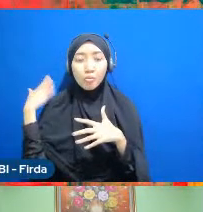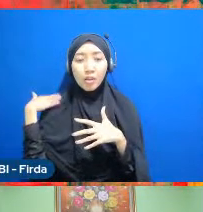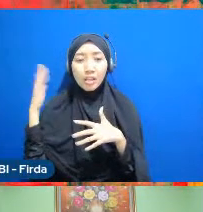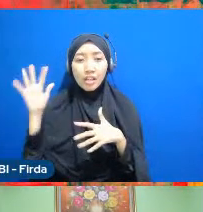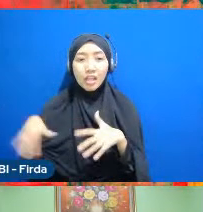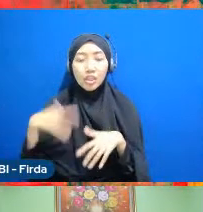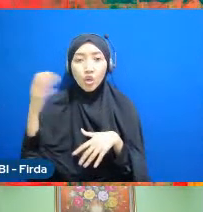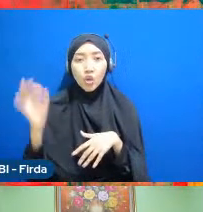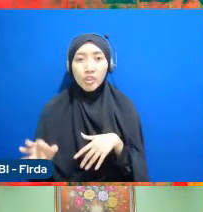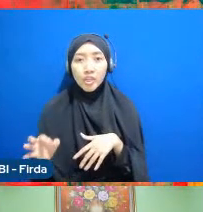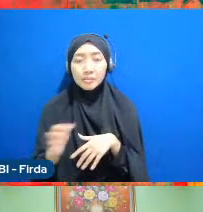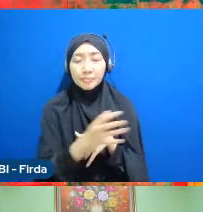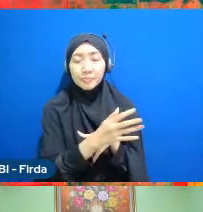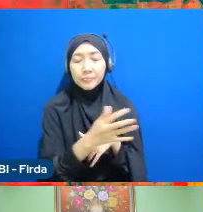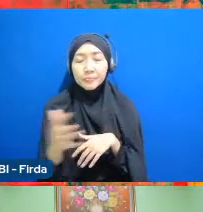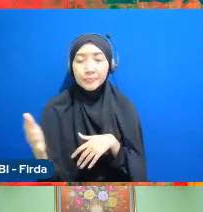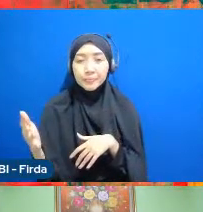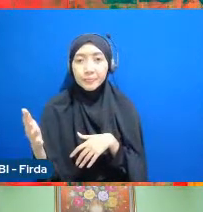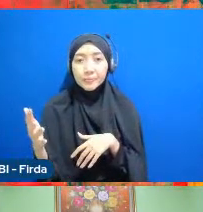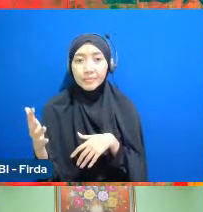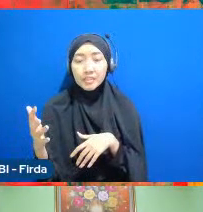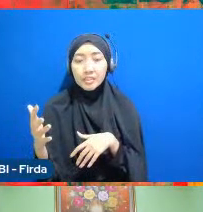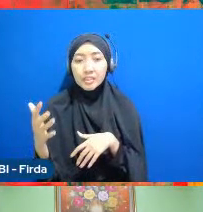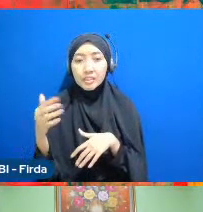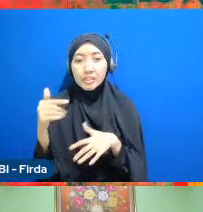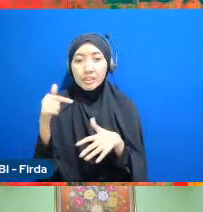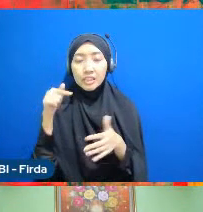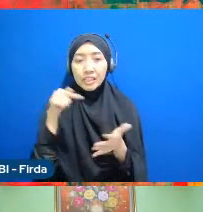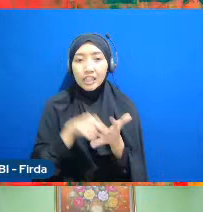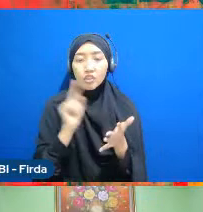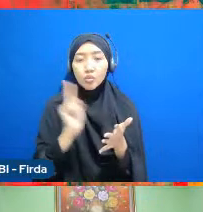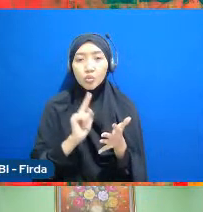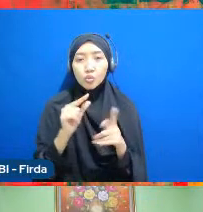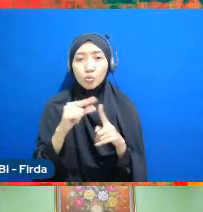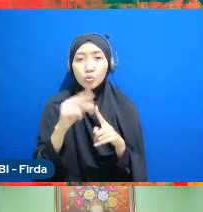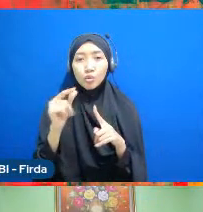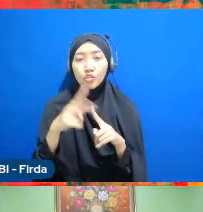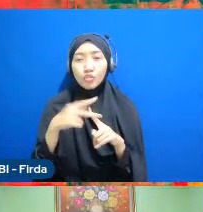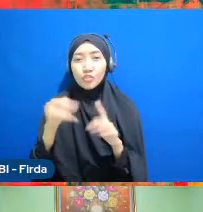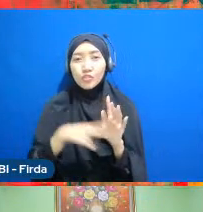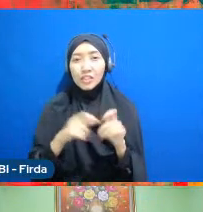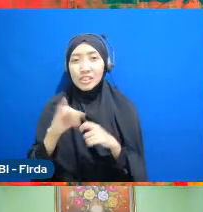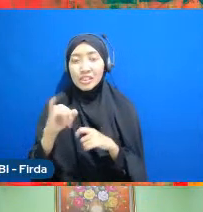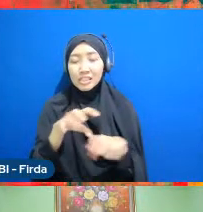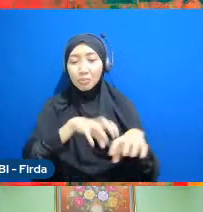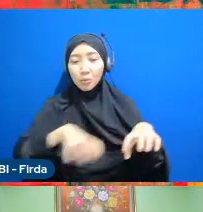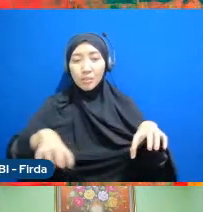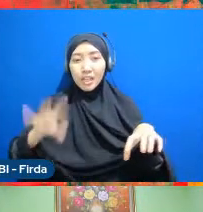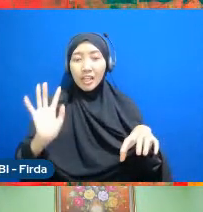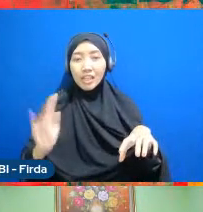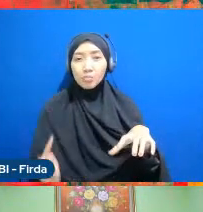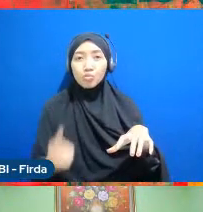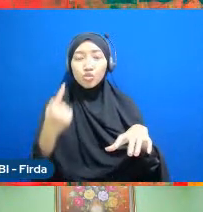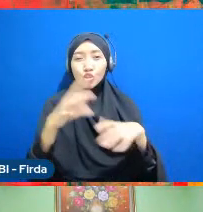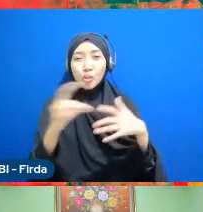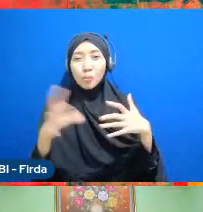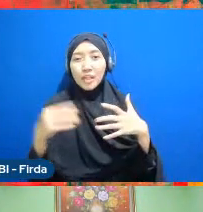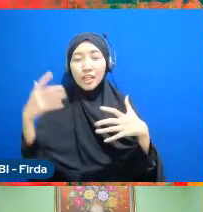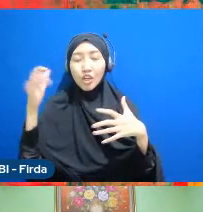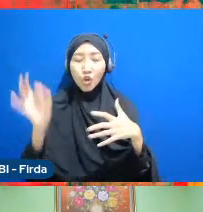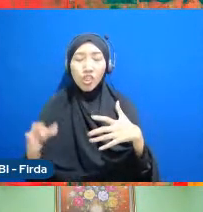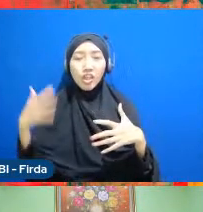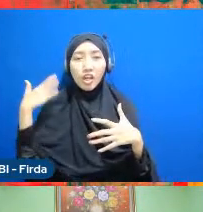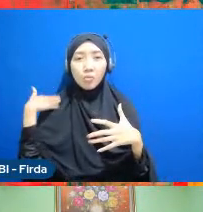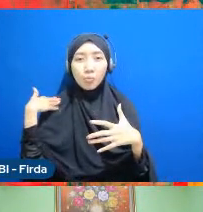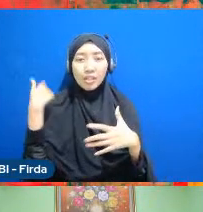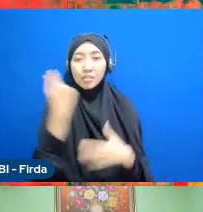kota, sahabat silakan untuk diklik dulu provinsinya. Setelah itu akan muncul pilihan kota dan